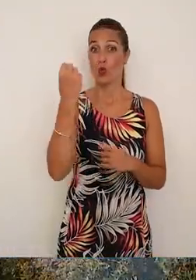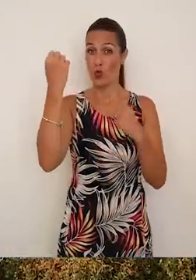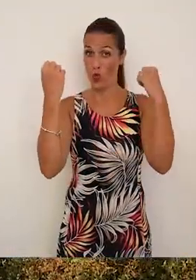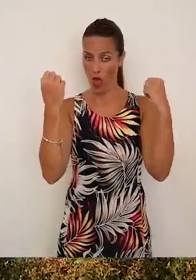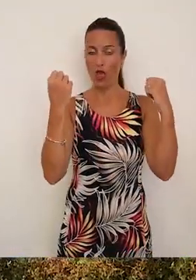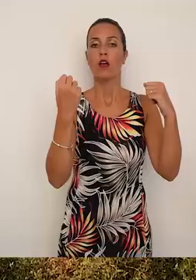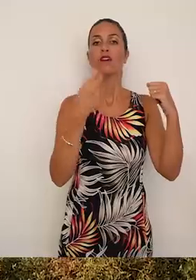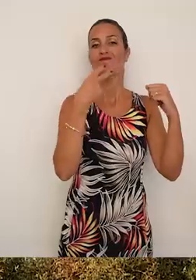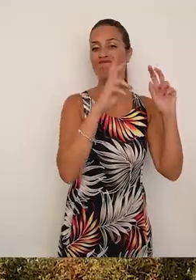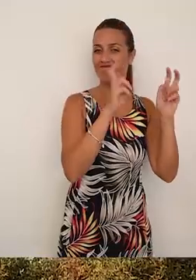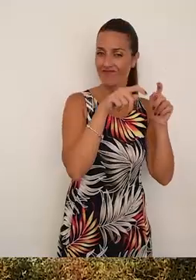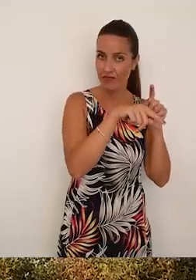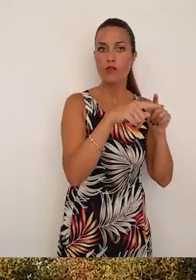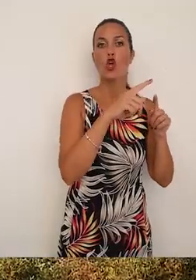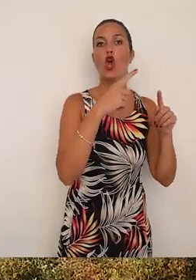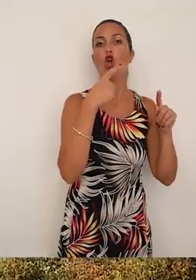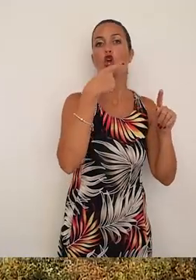Bagnolo e Croce delle Tagliate.